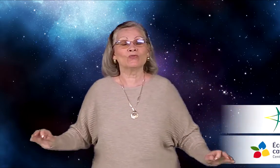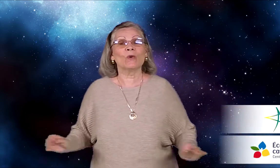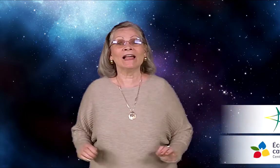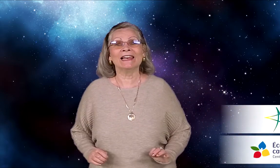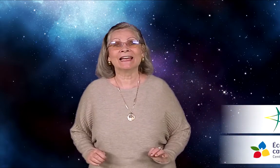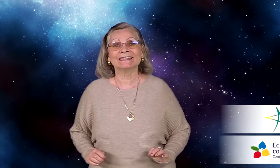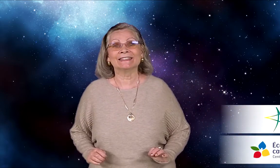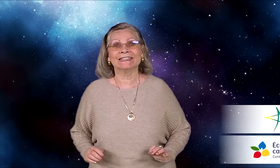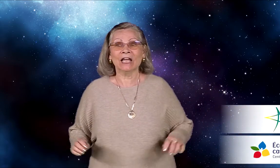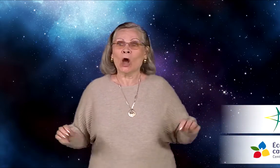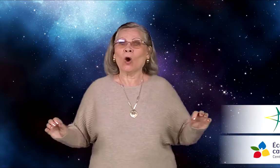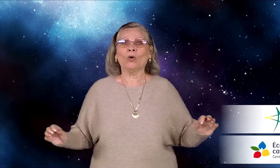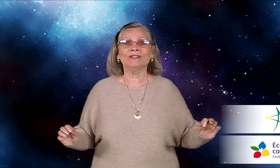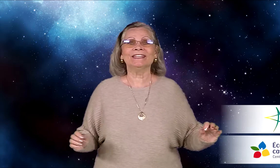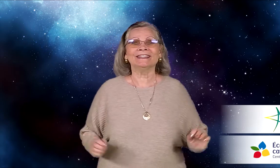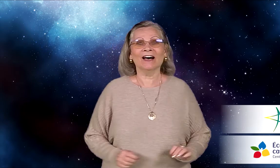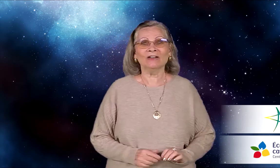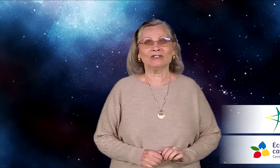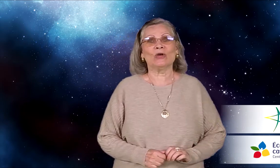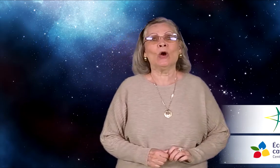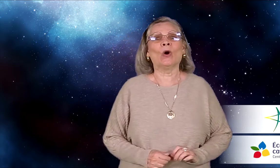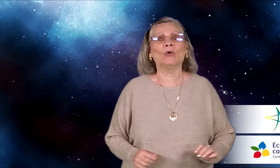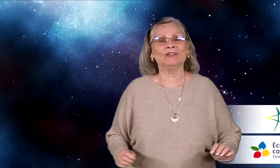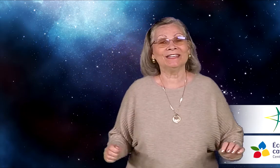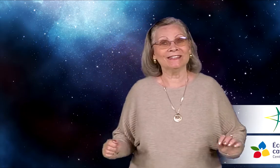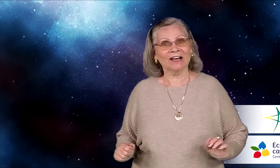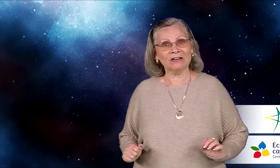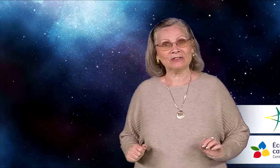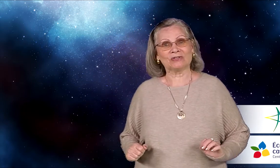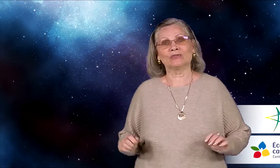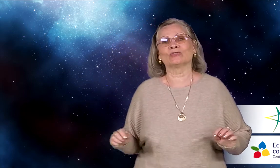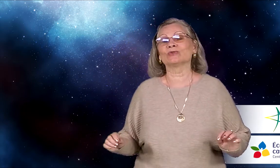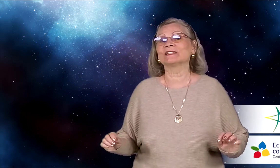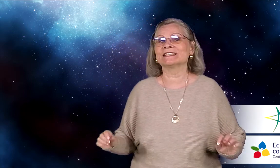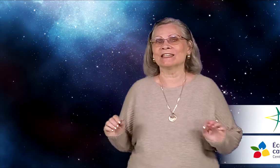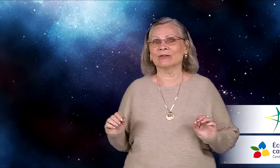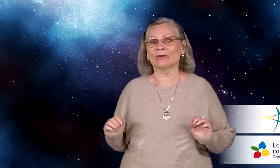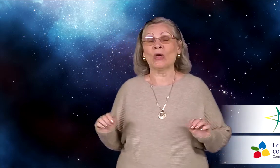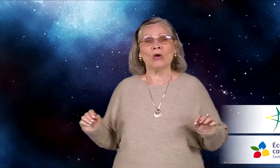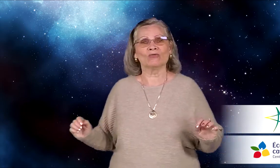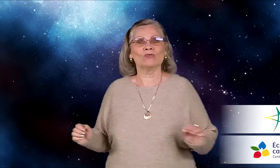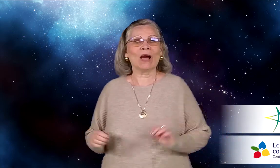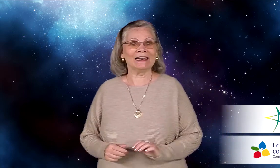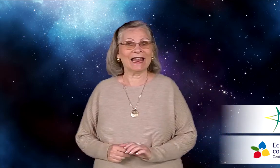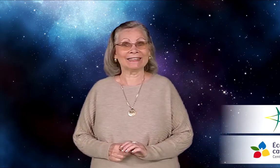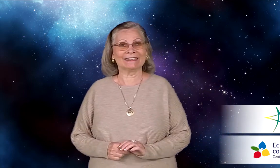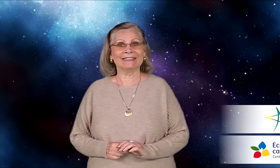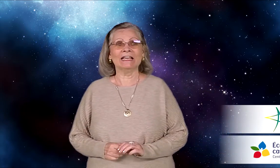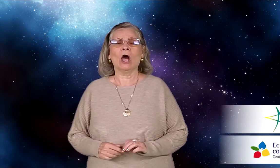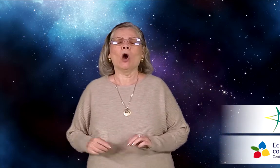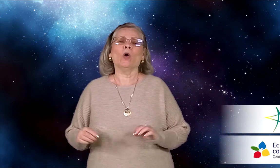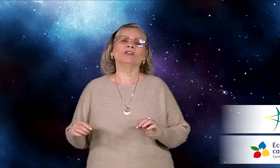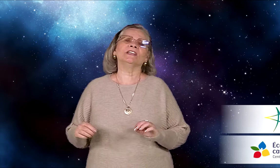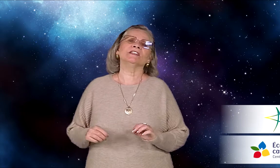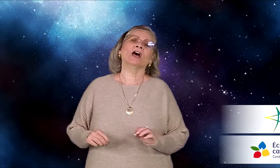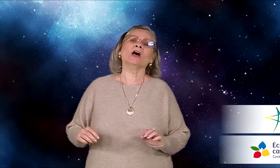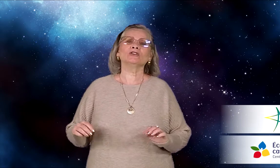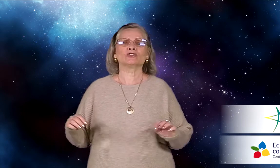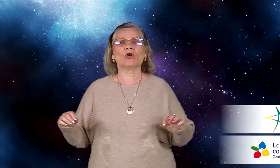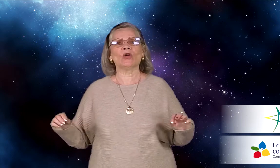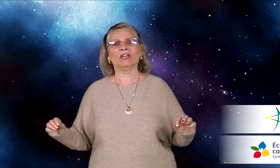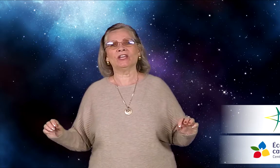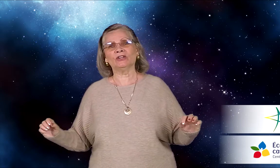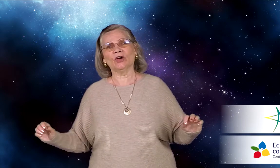voie lactée, on y danse, on y danse sur cette voie lactée, on y